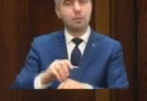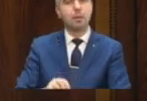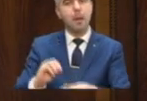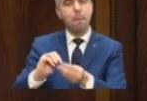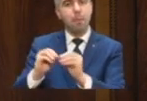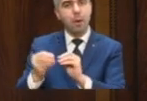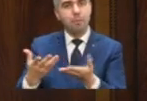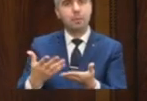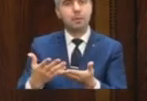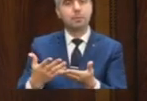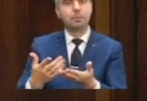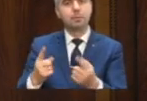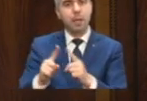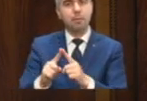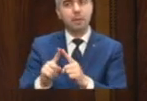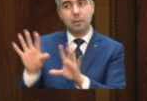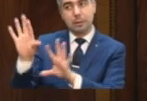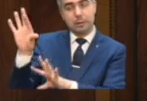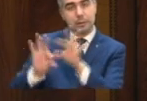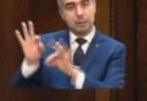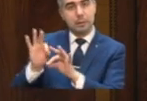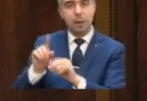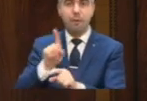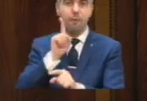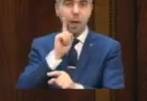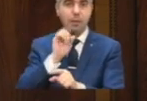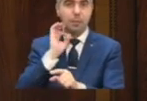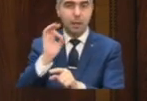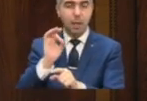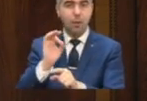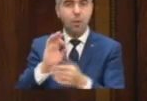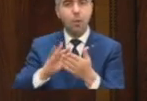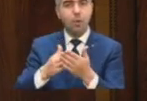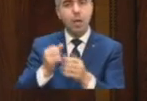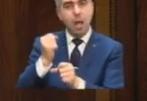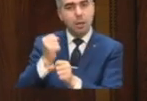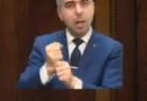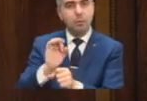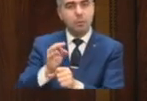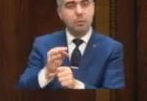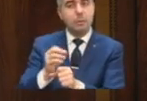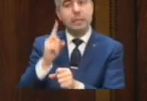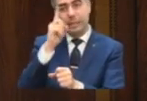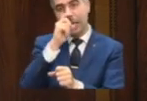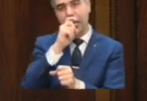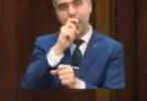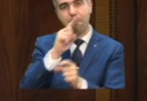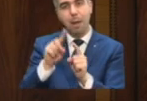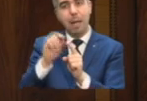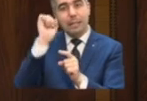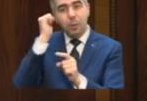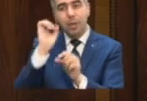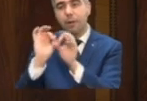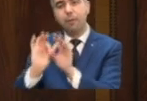المشكل ديال أن الإدماج ديالهم غادي يطلب واحد يعني واحد جهد كبير، لأنهم على المستوى الشخصي والتكويني